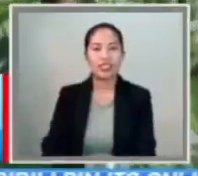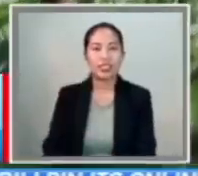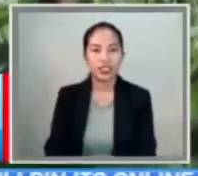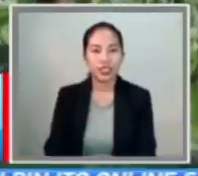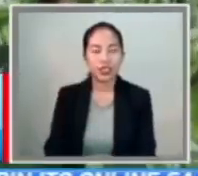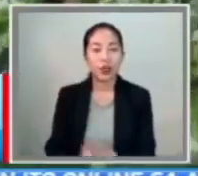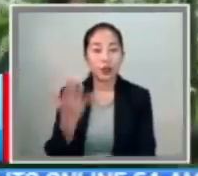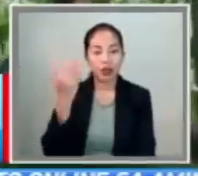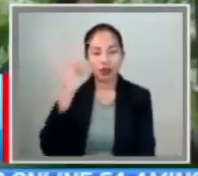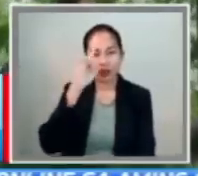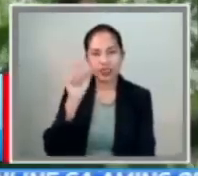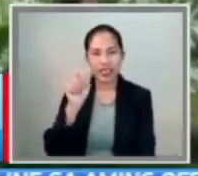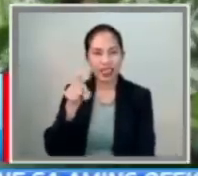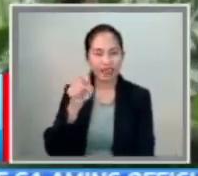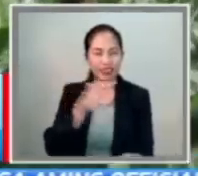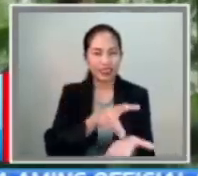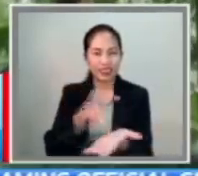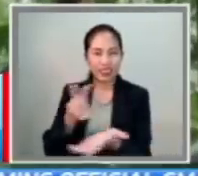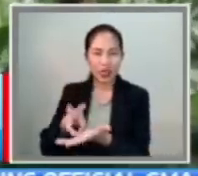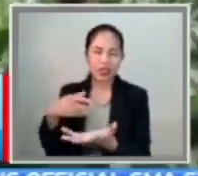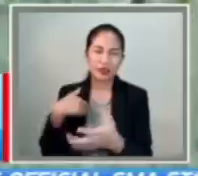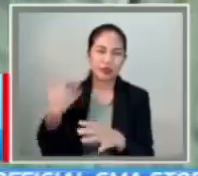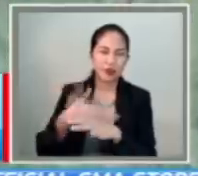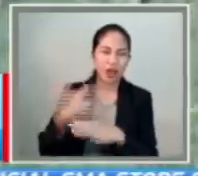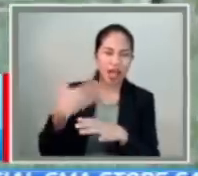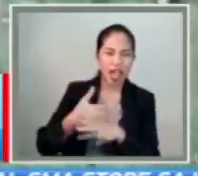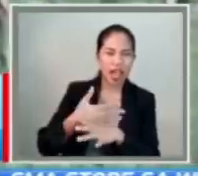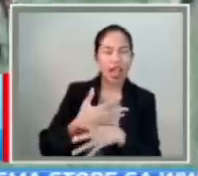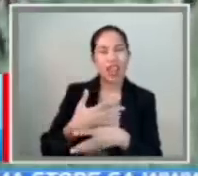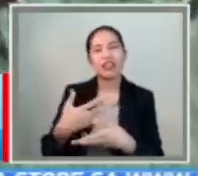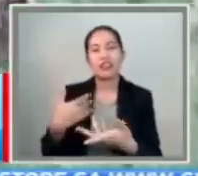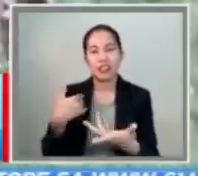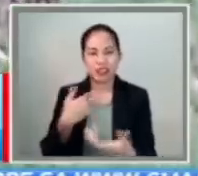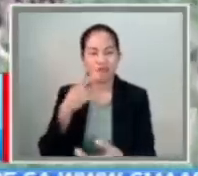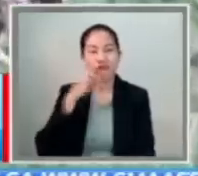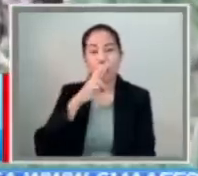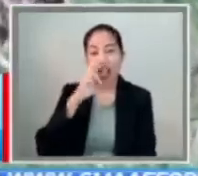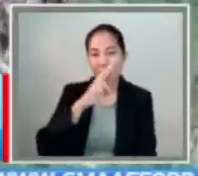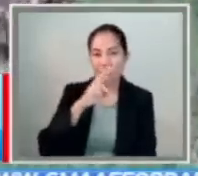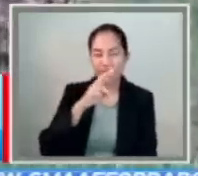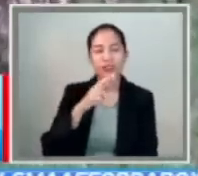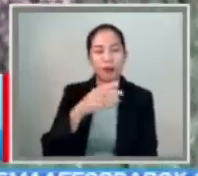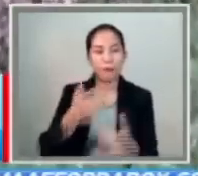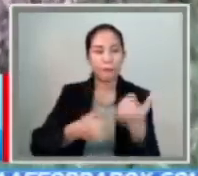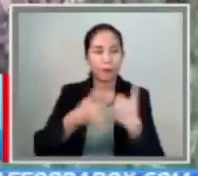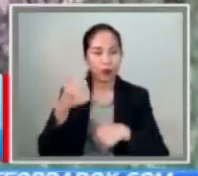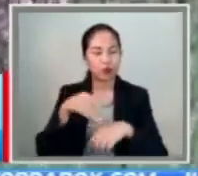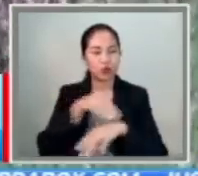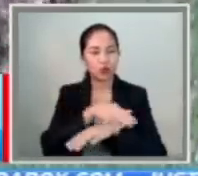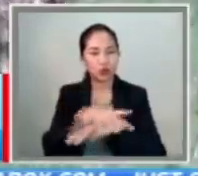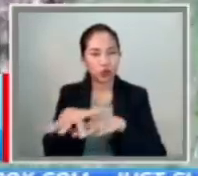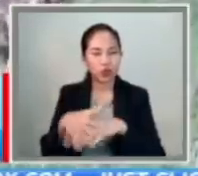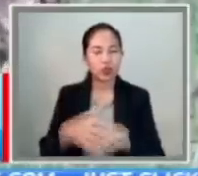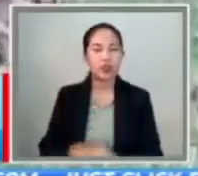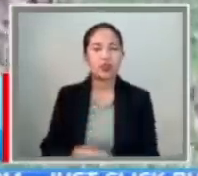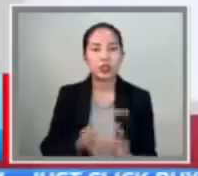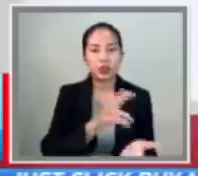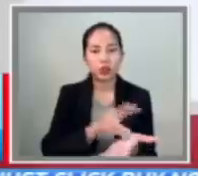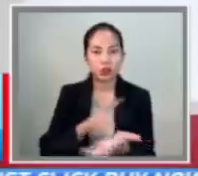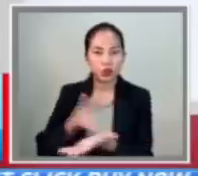sa lalawigan ang pineste ng mga daga. Pinaka-apektado sa ngayon ang mga bayan ng Surala, Tantangan, Lake Cebu at